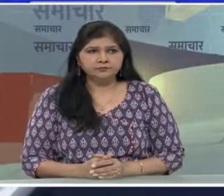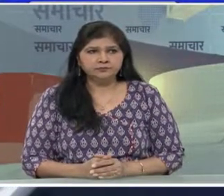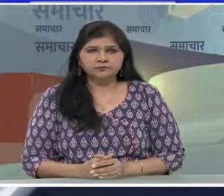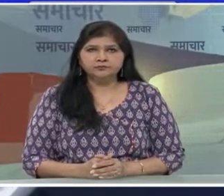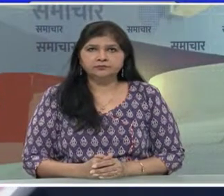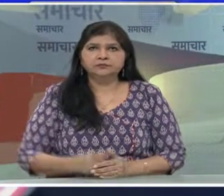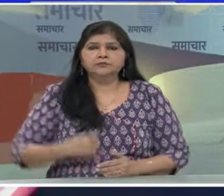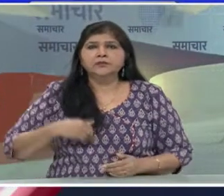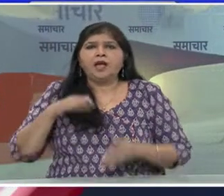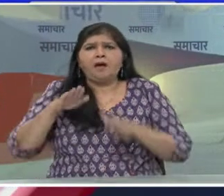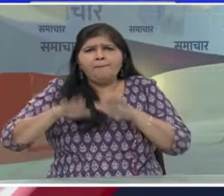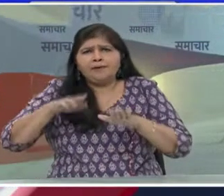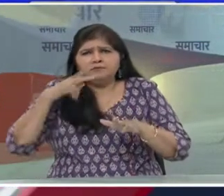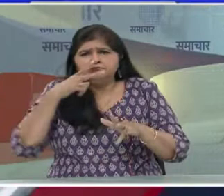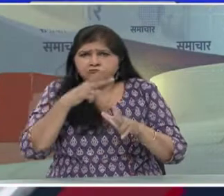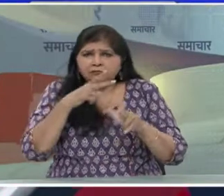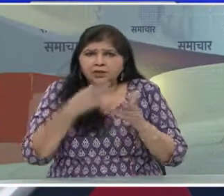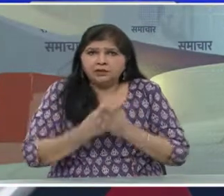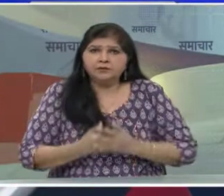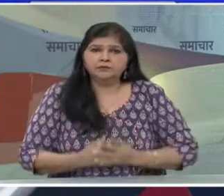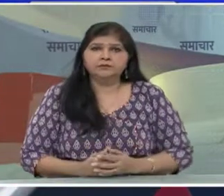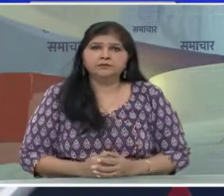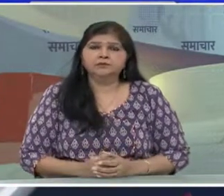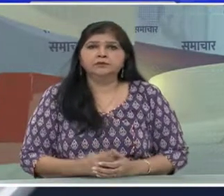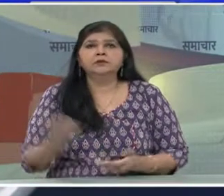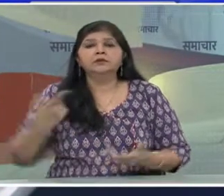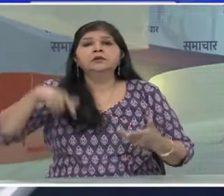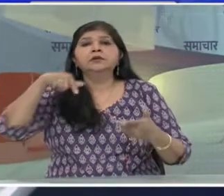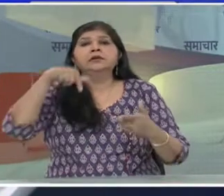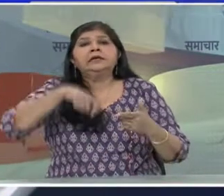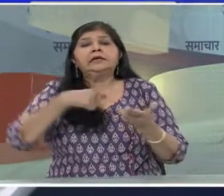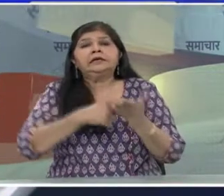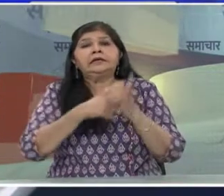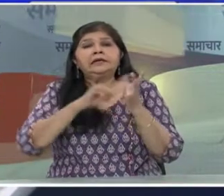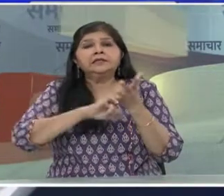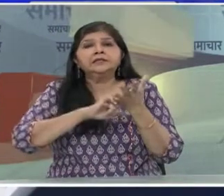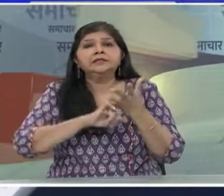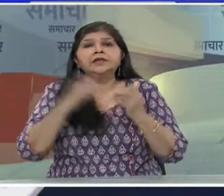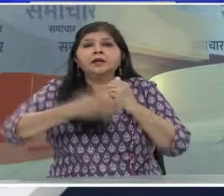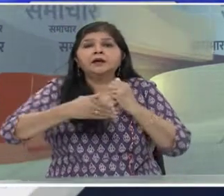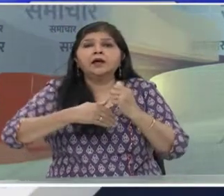अगर आप तुलना करके देखें, राष्ट्रीय ग्राम स्वराज अभियान